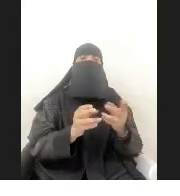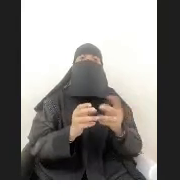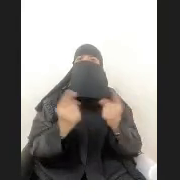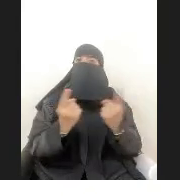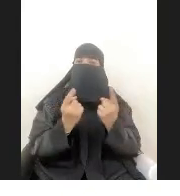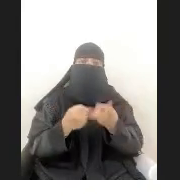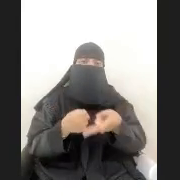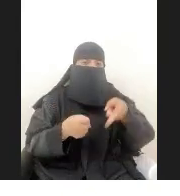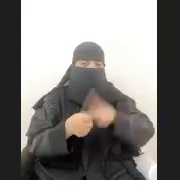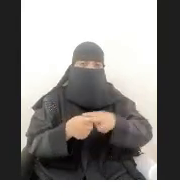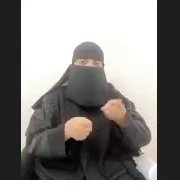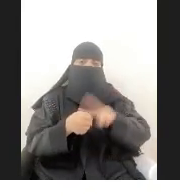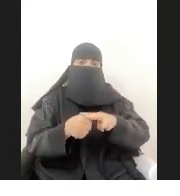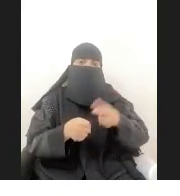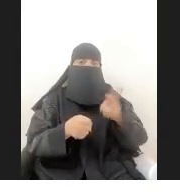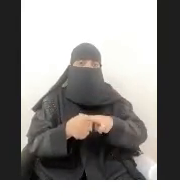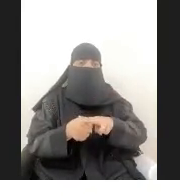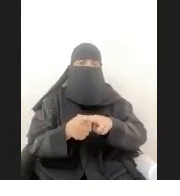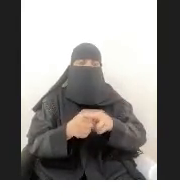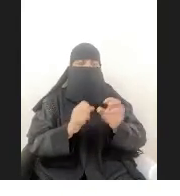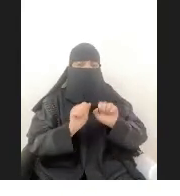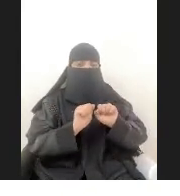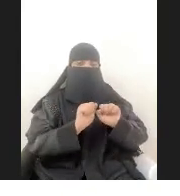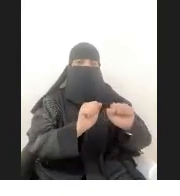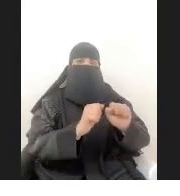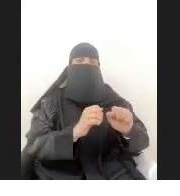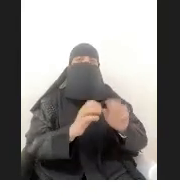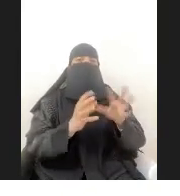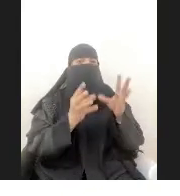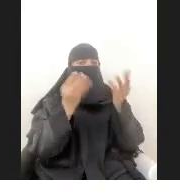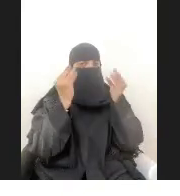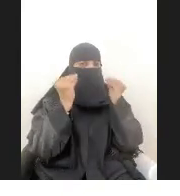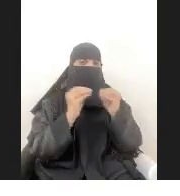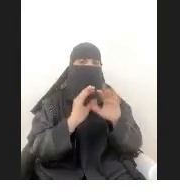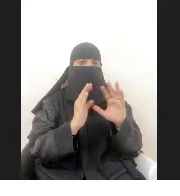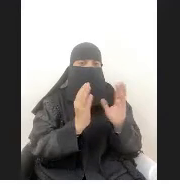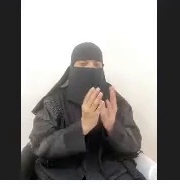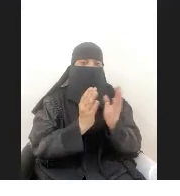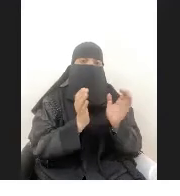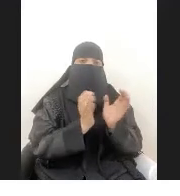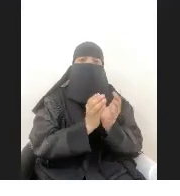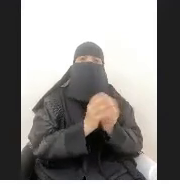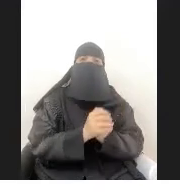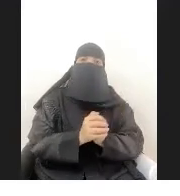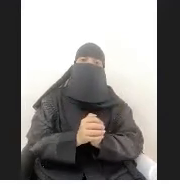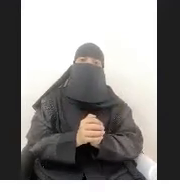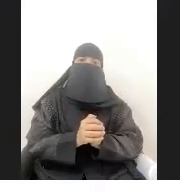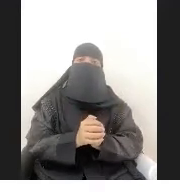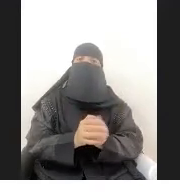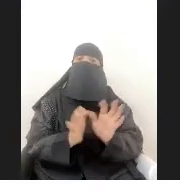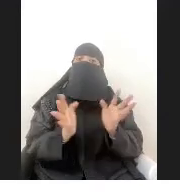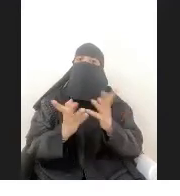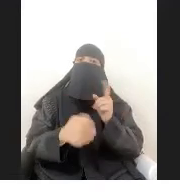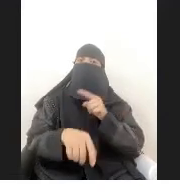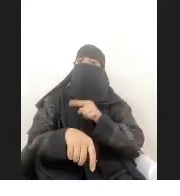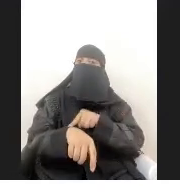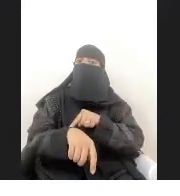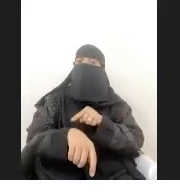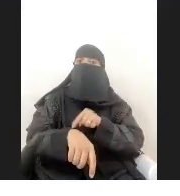تكون بطريقة كتلة مستقلة ما يزيد عادة يعني في معظم الأدبيات عن من 5 إلى 15 دقيقة أو حتى 20 دقيقة حتى